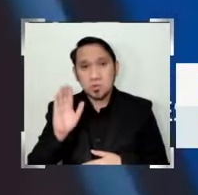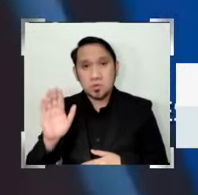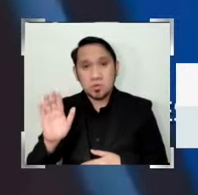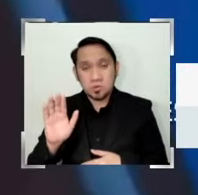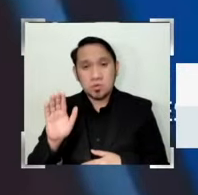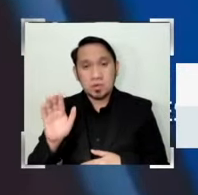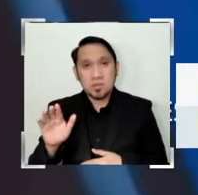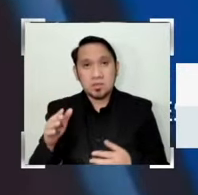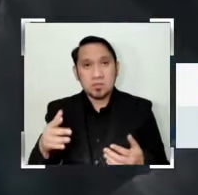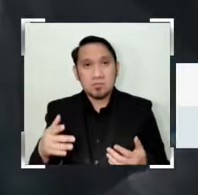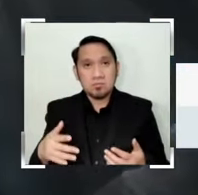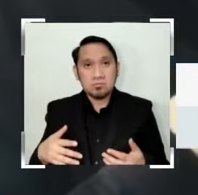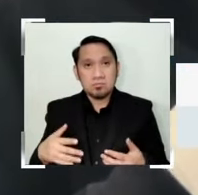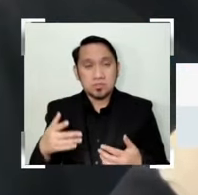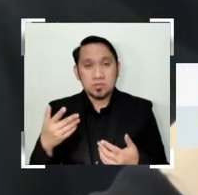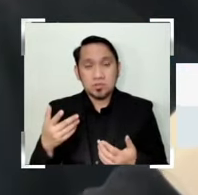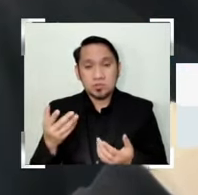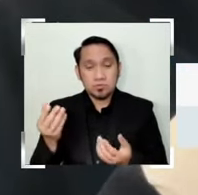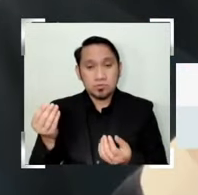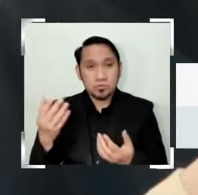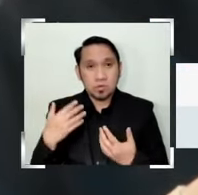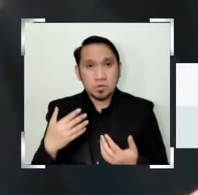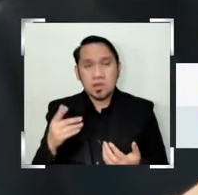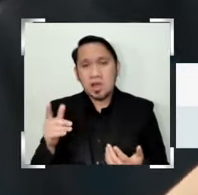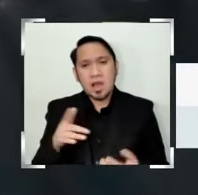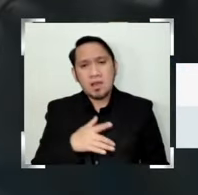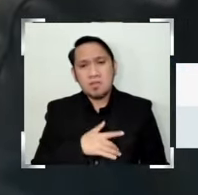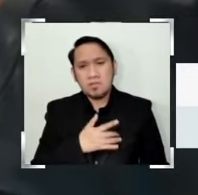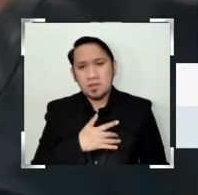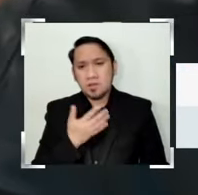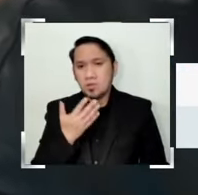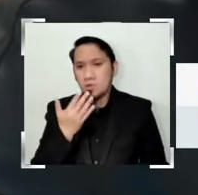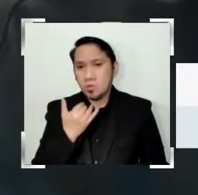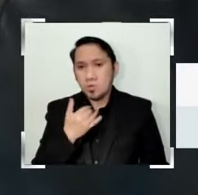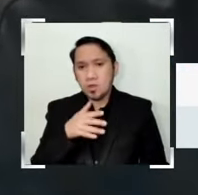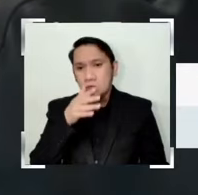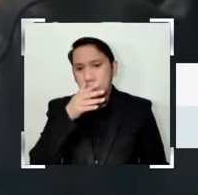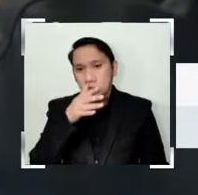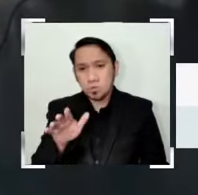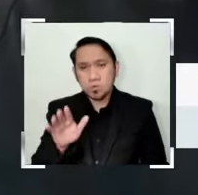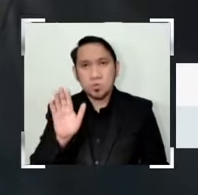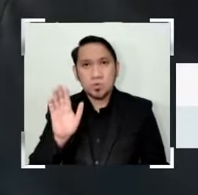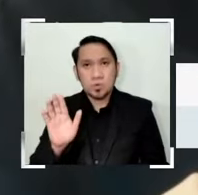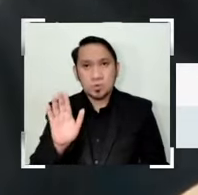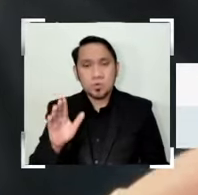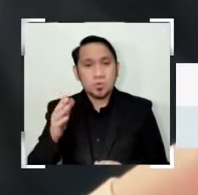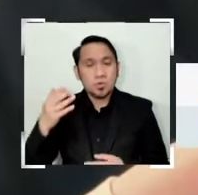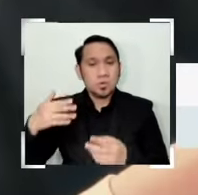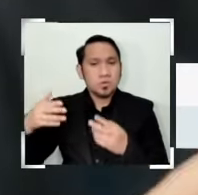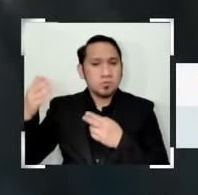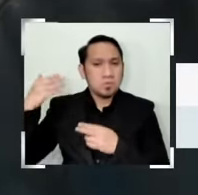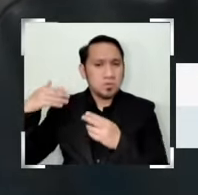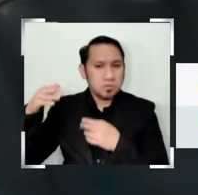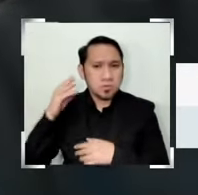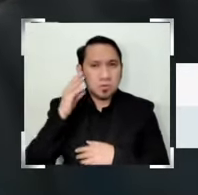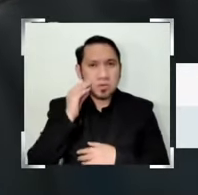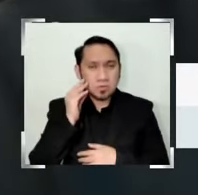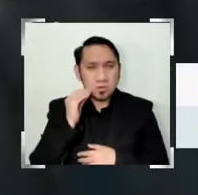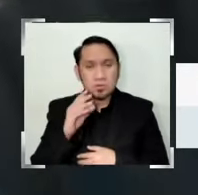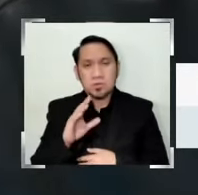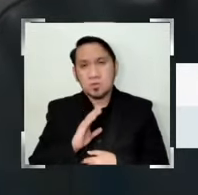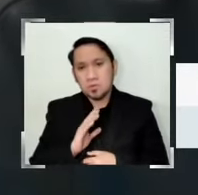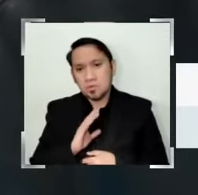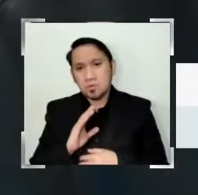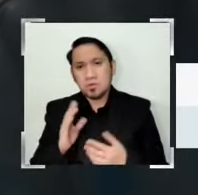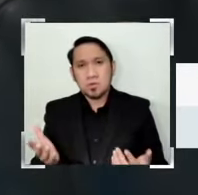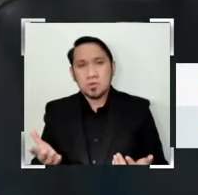nirelease kailan lang. I felt parang bakit dinisregard ni Liza yung kanyang nakaraan. It's okay to rebrand, it's okay to